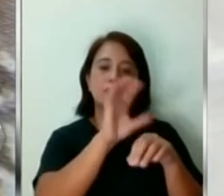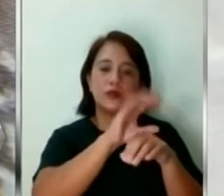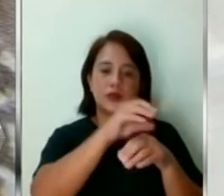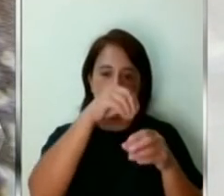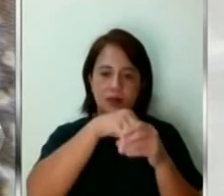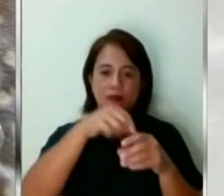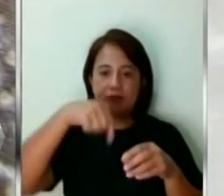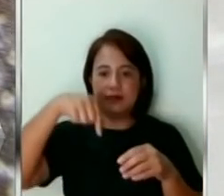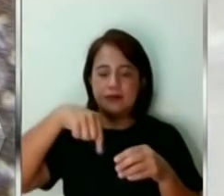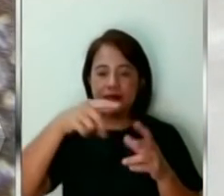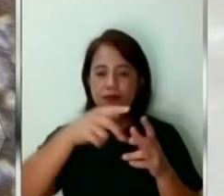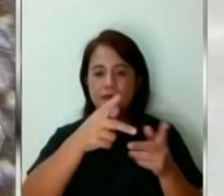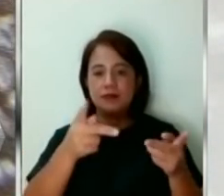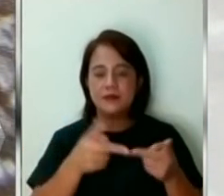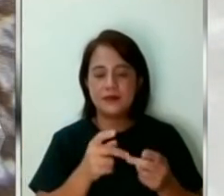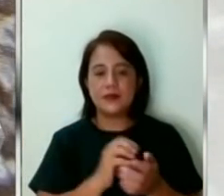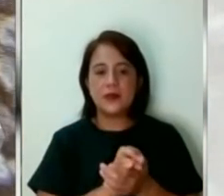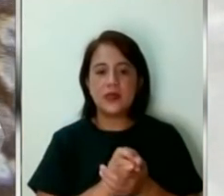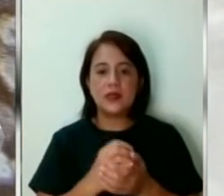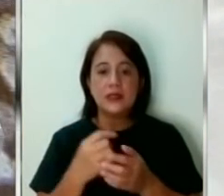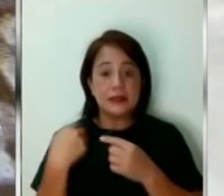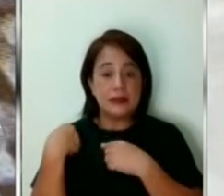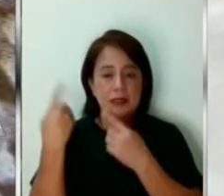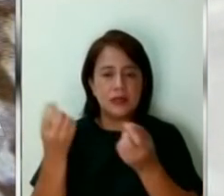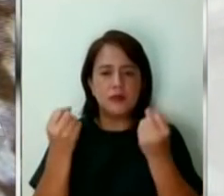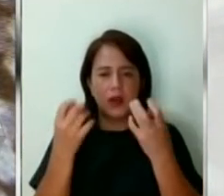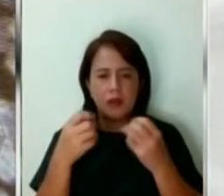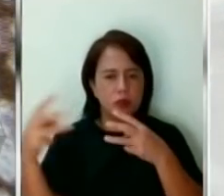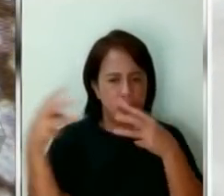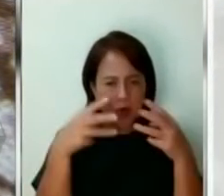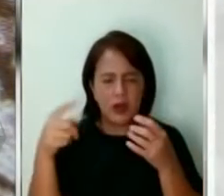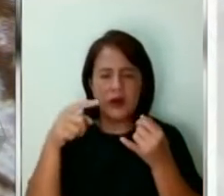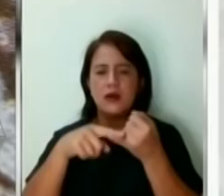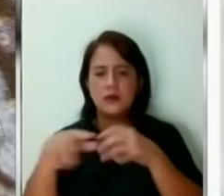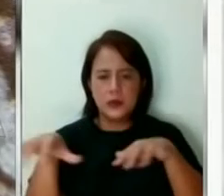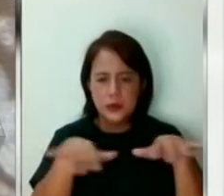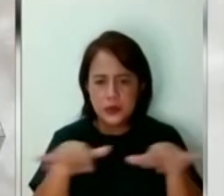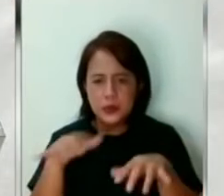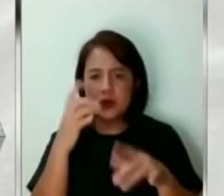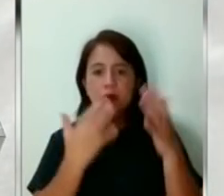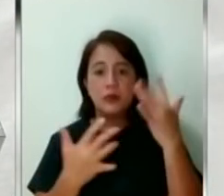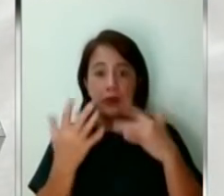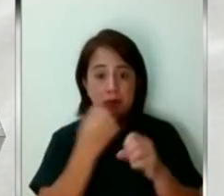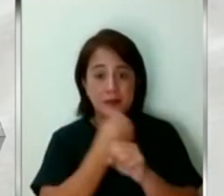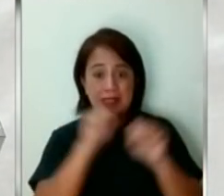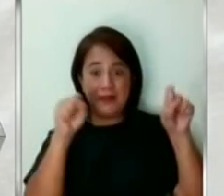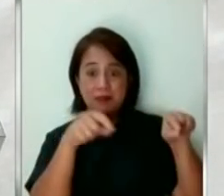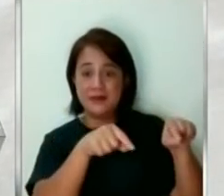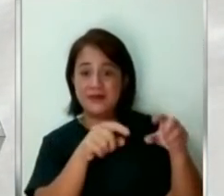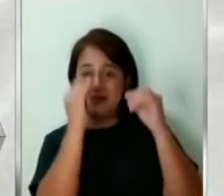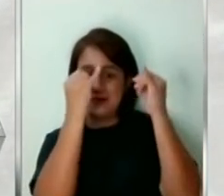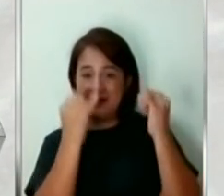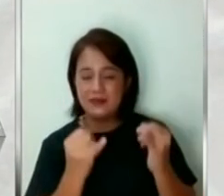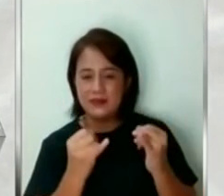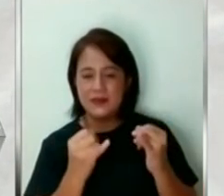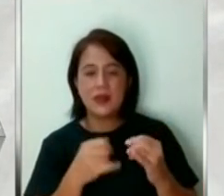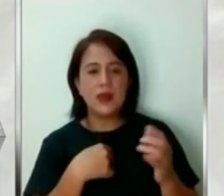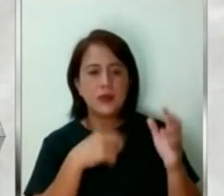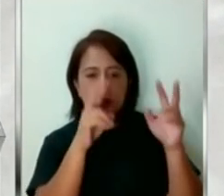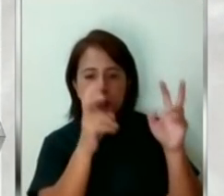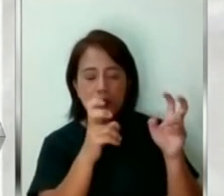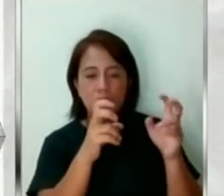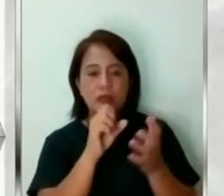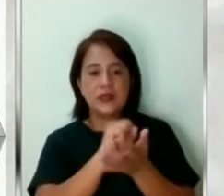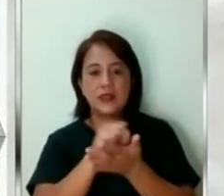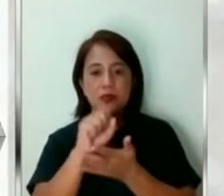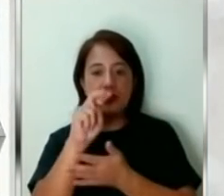Mula noon, ilang delubyo, gera, lindol at maging sunog ang naligtasan ng imahen. Tinawag pa nga itong Santo Niño de Sunog